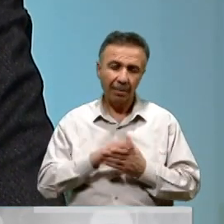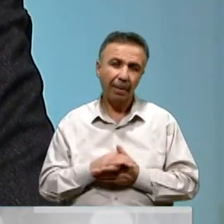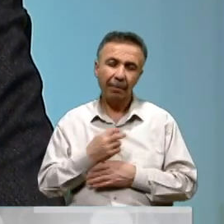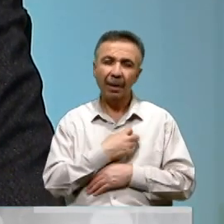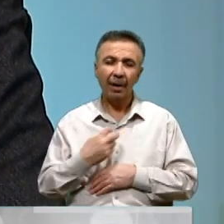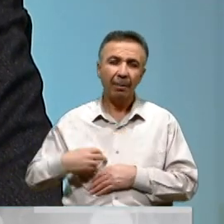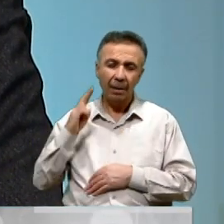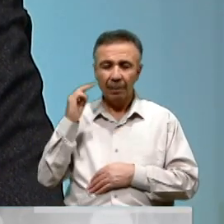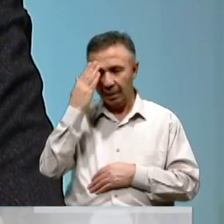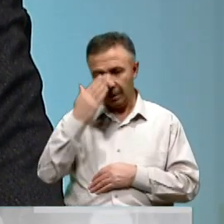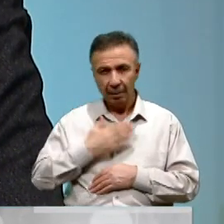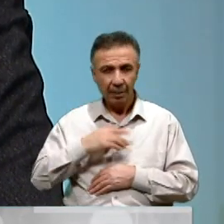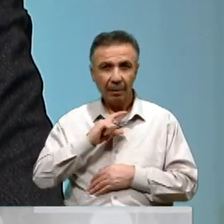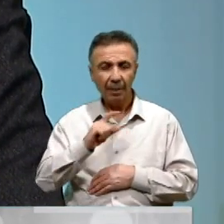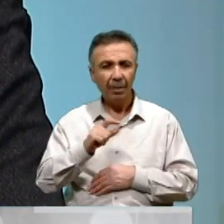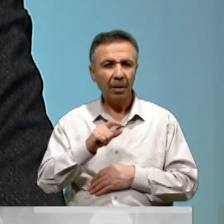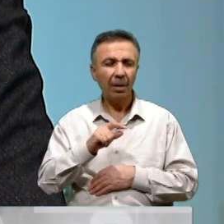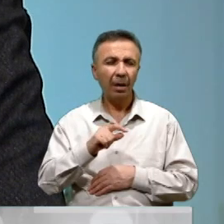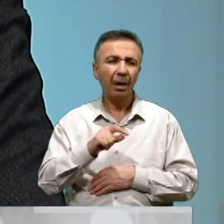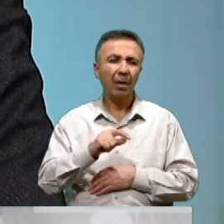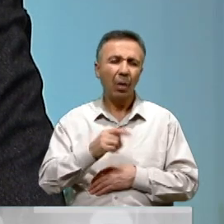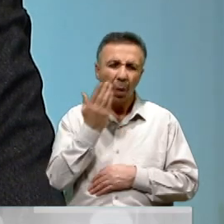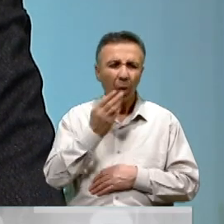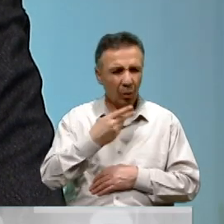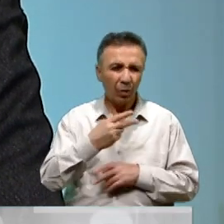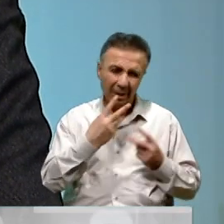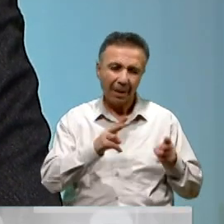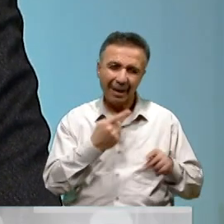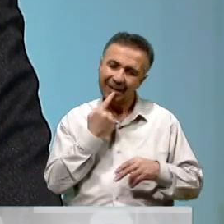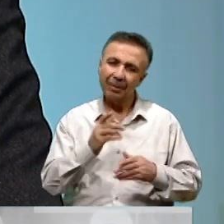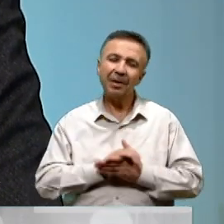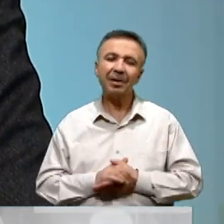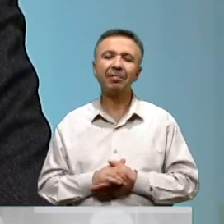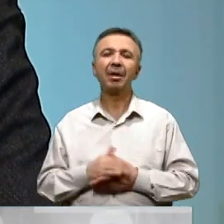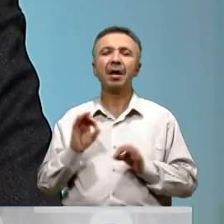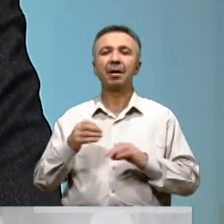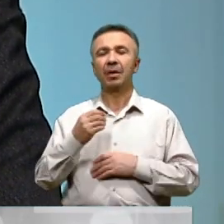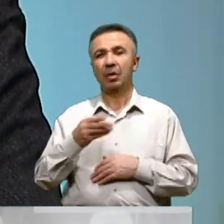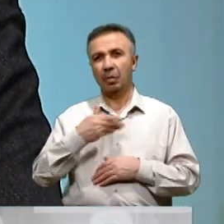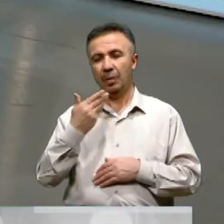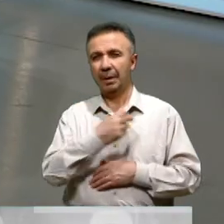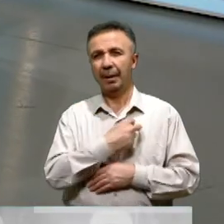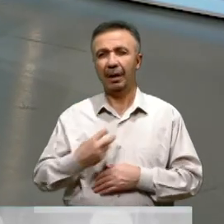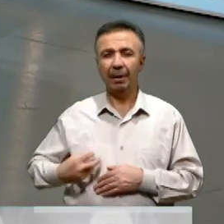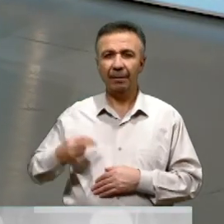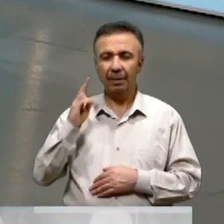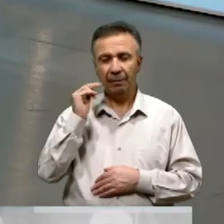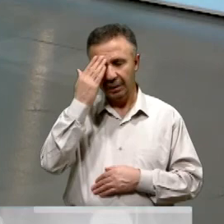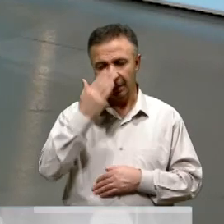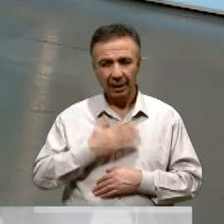Efendimiz aleyhissalatü vesselam bırakın okusun demiş. Şimdi buyurmuşlar Efendimiz. Şimdi